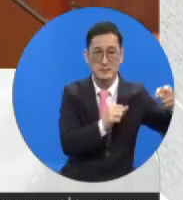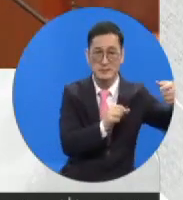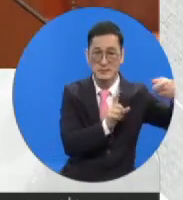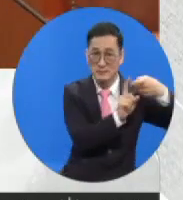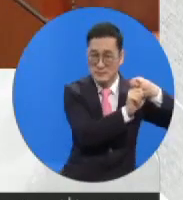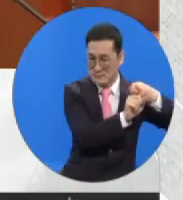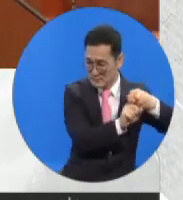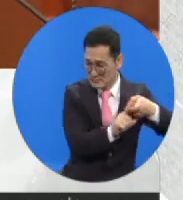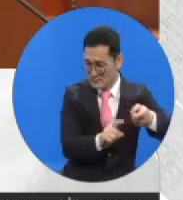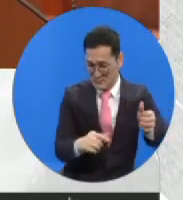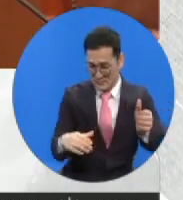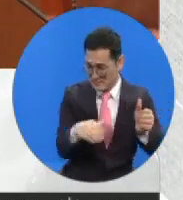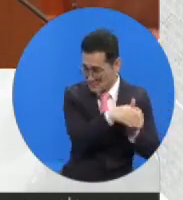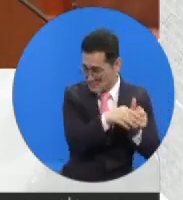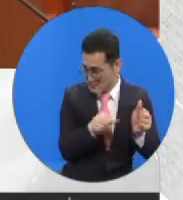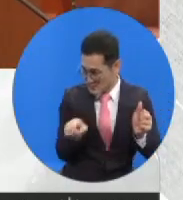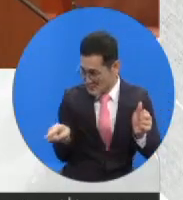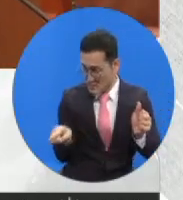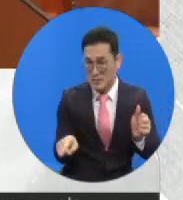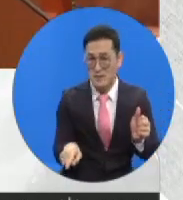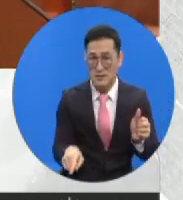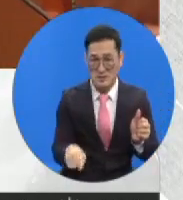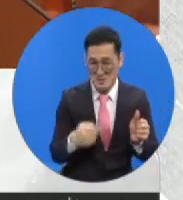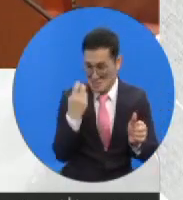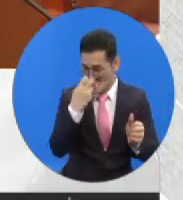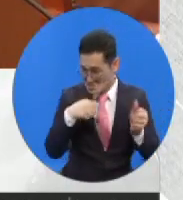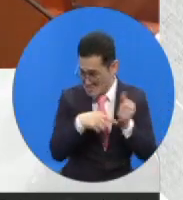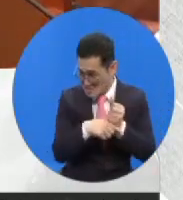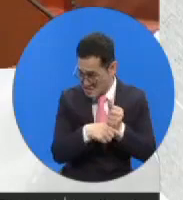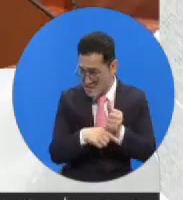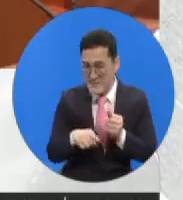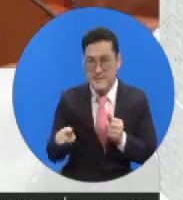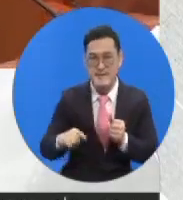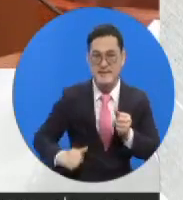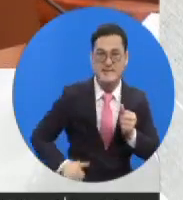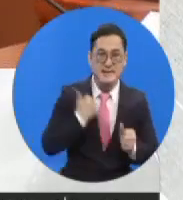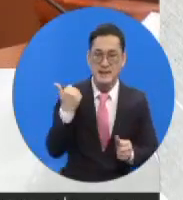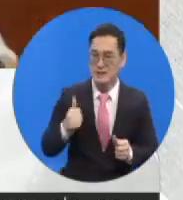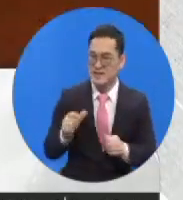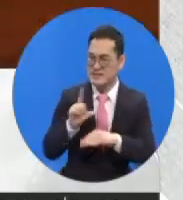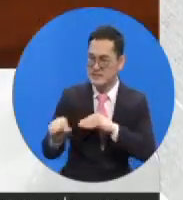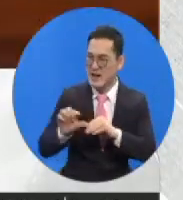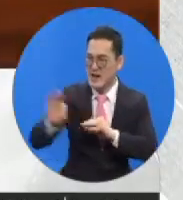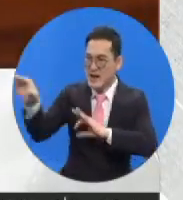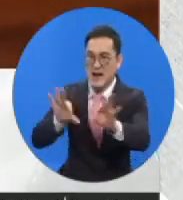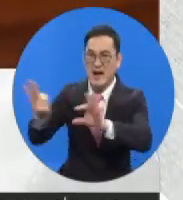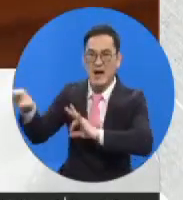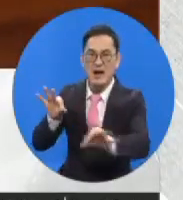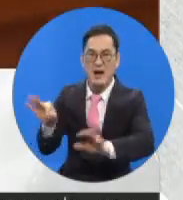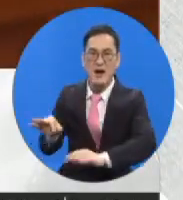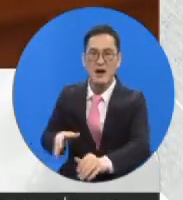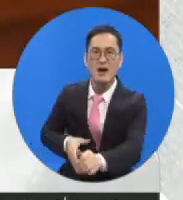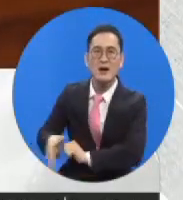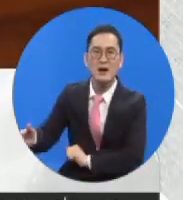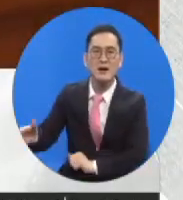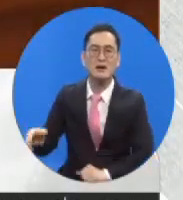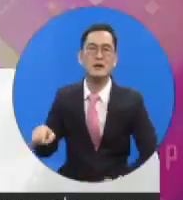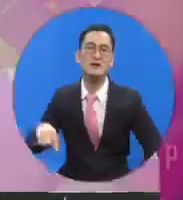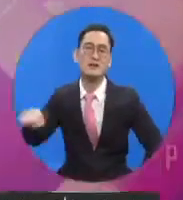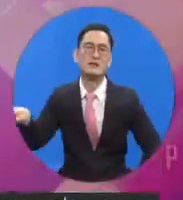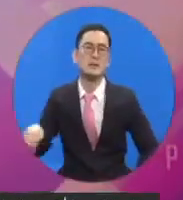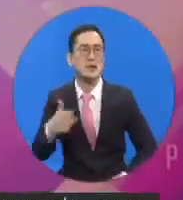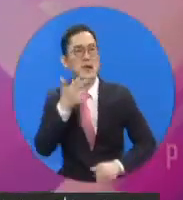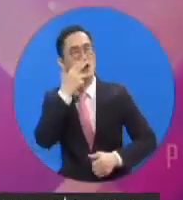현 정부를 둘러싸고 있는 검찰, 법무부, 살아있는 권력 수사의 모든 것들을 보여주는 하나의 장면이었다고 저는 생각합니다. 물론 이제 한동훈